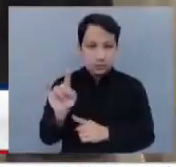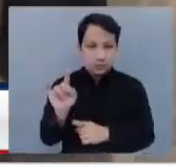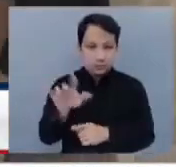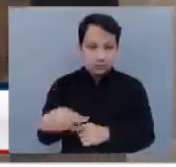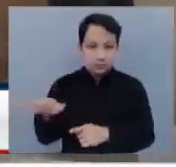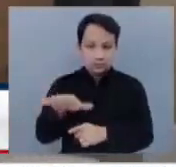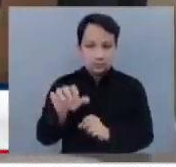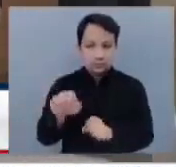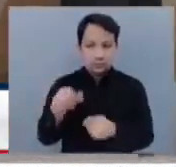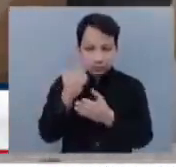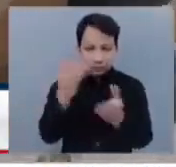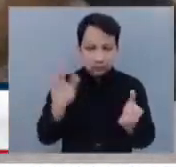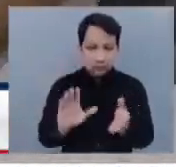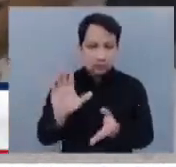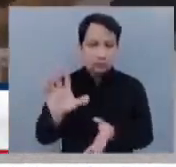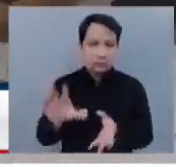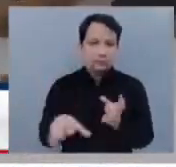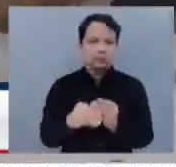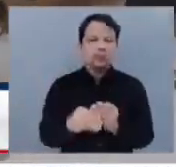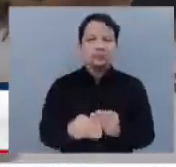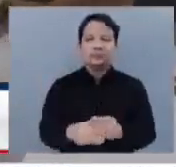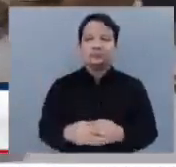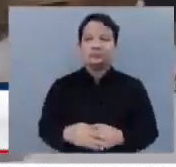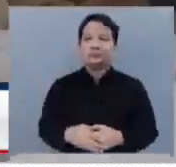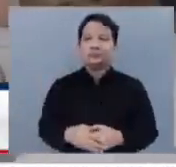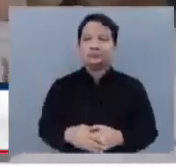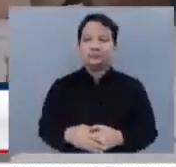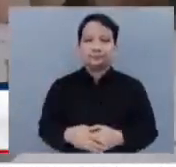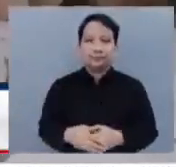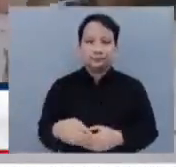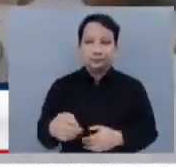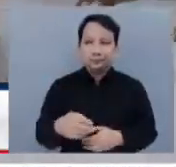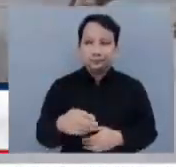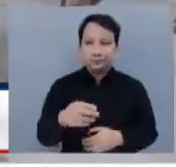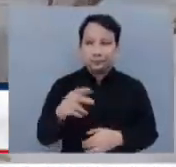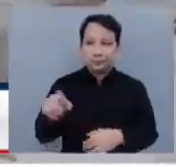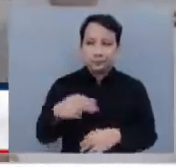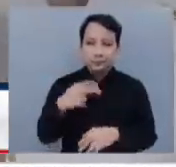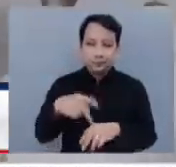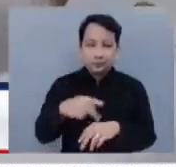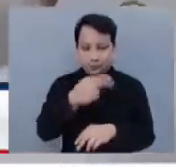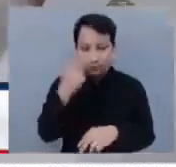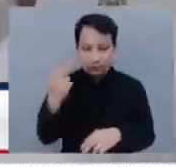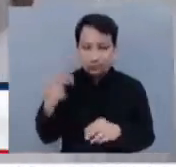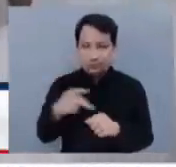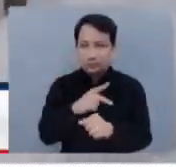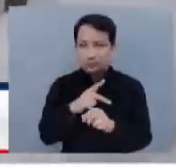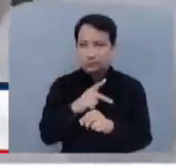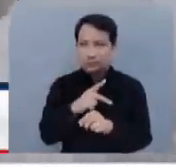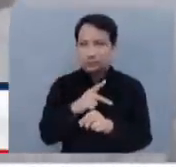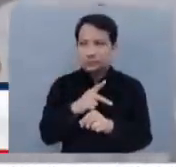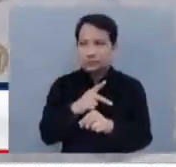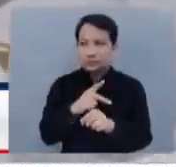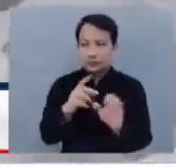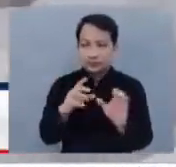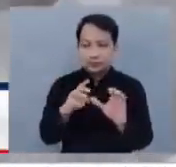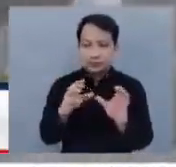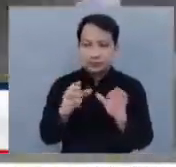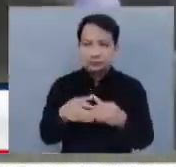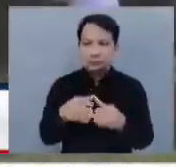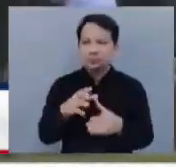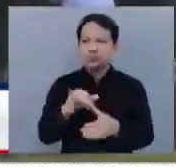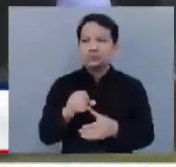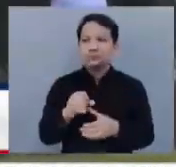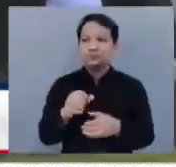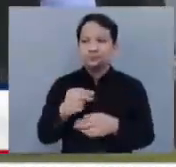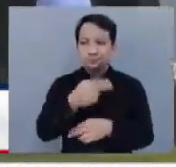accounts po ng Pambansang Komisyon Pangkasaysayan ng Pilipinas. Alam mo, sir, ang mga bayani natin napasan lang natin sa mga